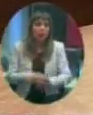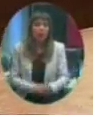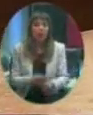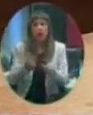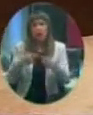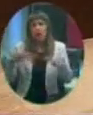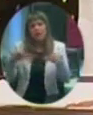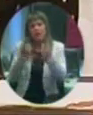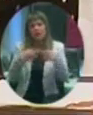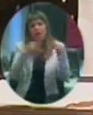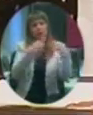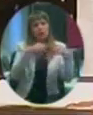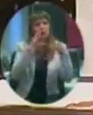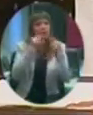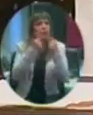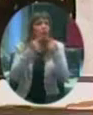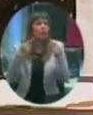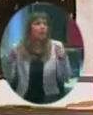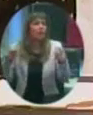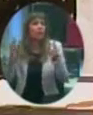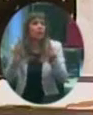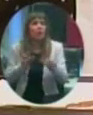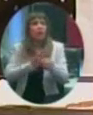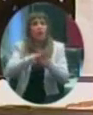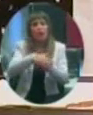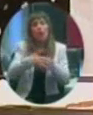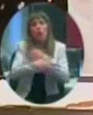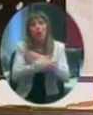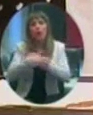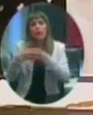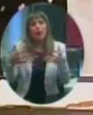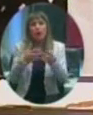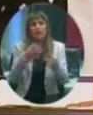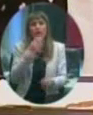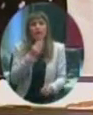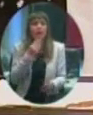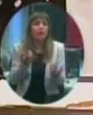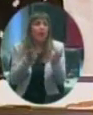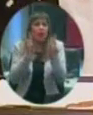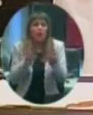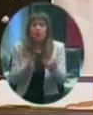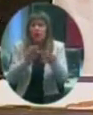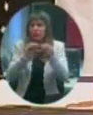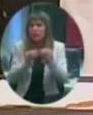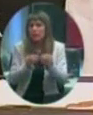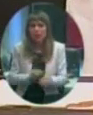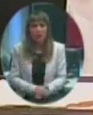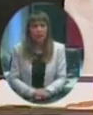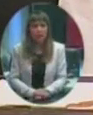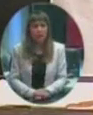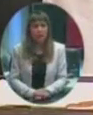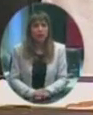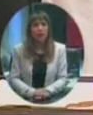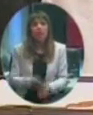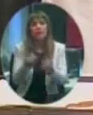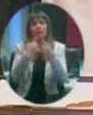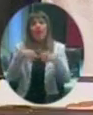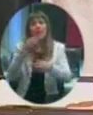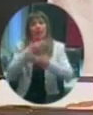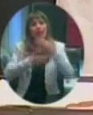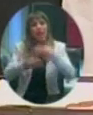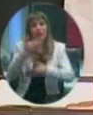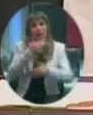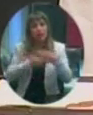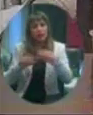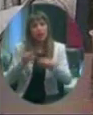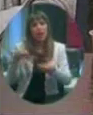בהיבטיו השונים של העוני בחברה הישראלית, ובעיקר איך וכיצד ניתן לצמצם אותו. בוועדת העלייה והקליטה העירו את המצוקה